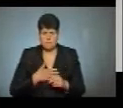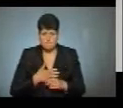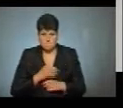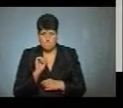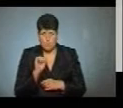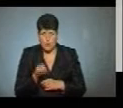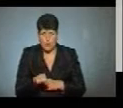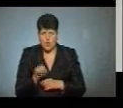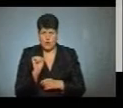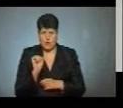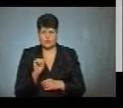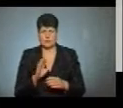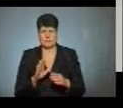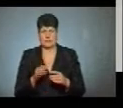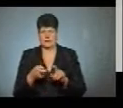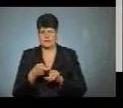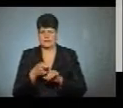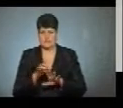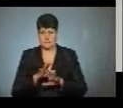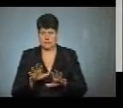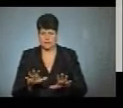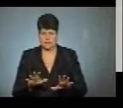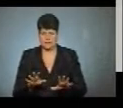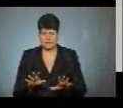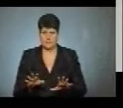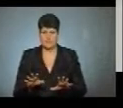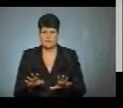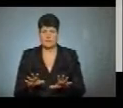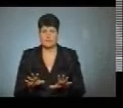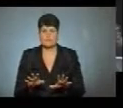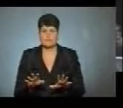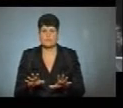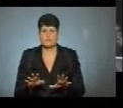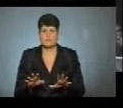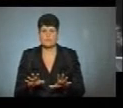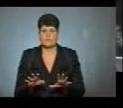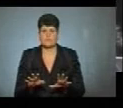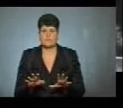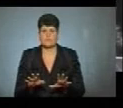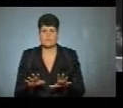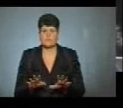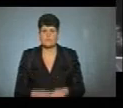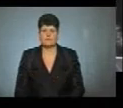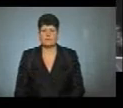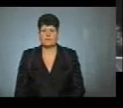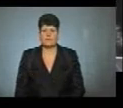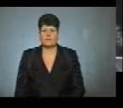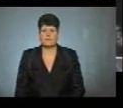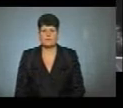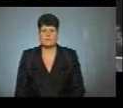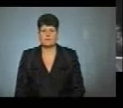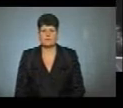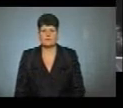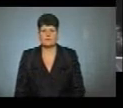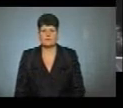і не дотикатися фізично, щоб не було цього контакту. Світлана Лазорик, Володимир